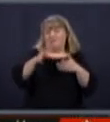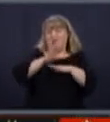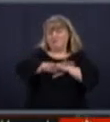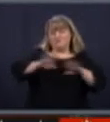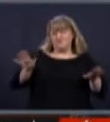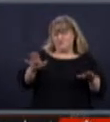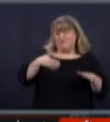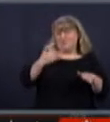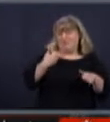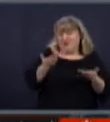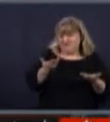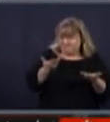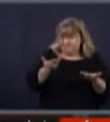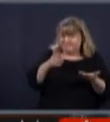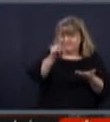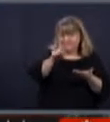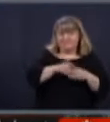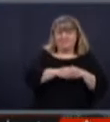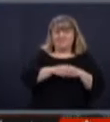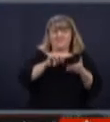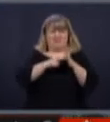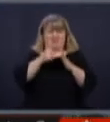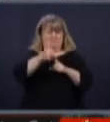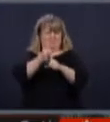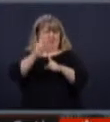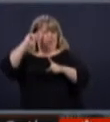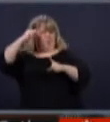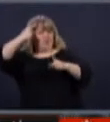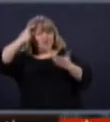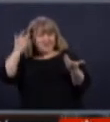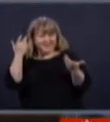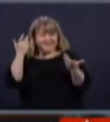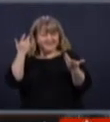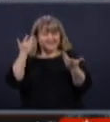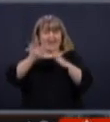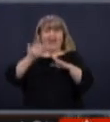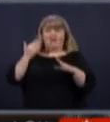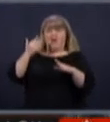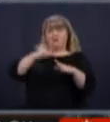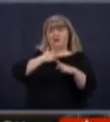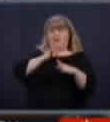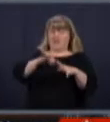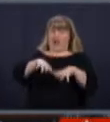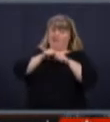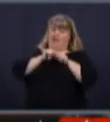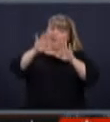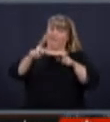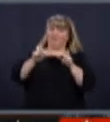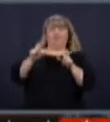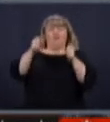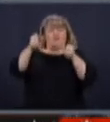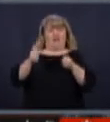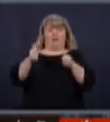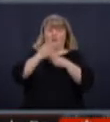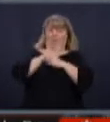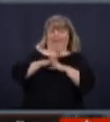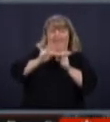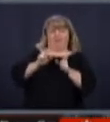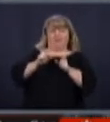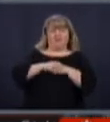vous vous êtes fait une nouvelle idée sur, d'abord, est-ce qu'on a une idée du